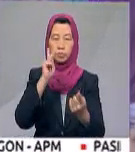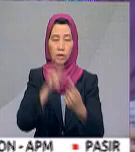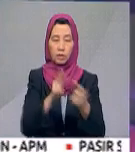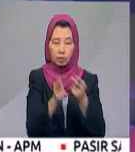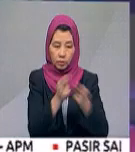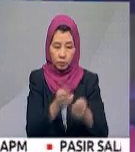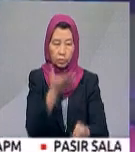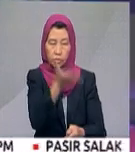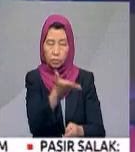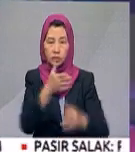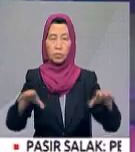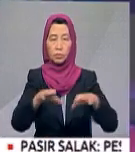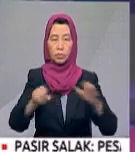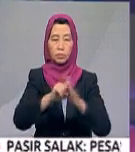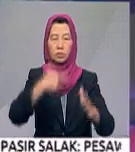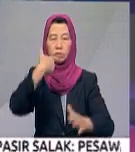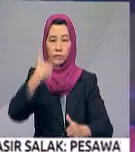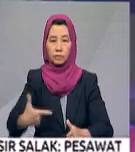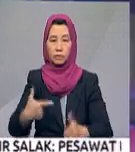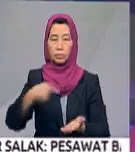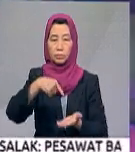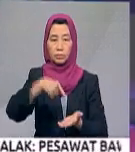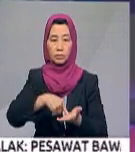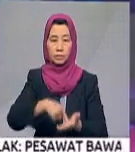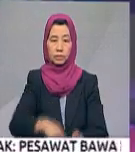usaha dilakukan selama ini.